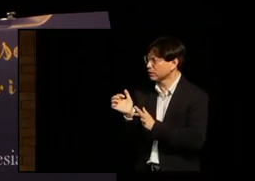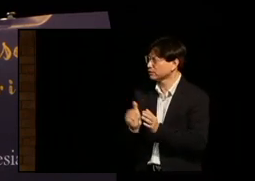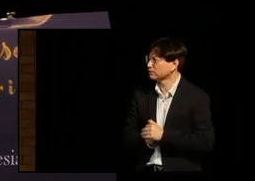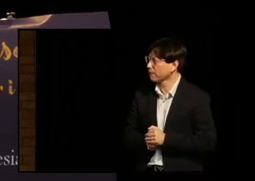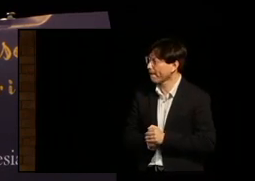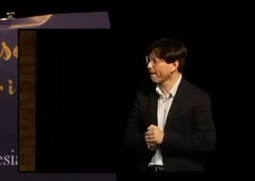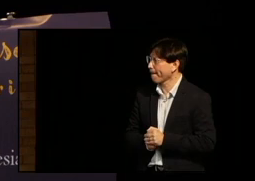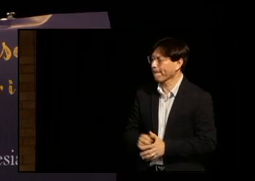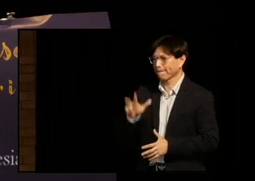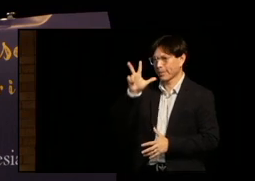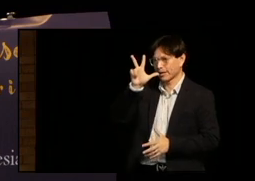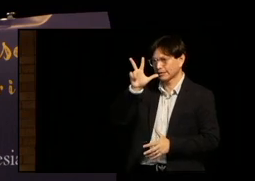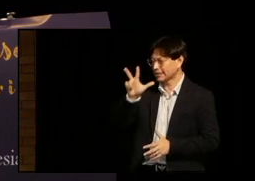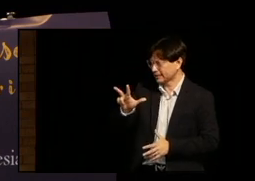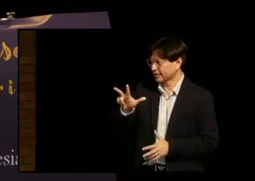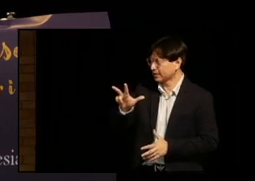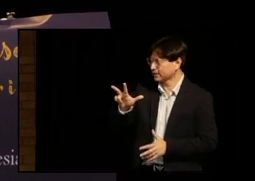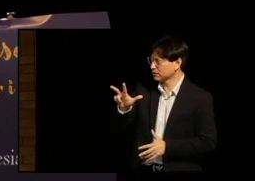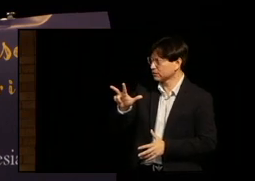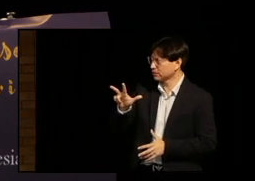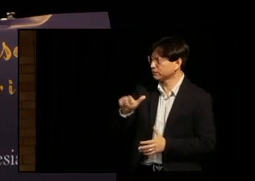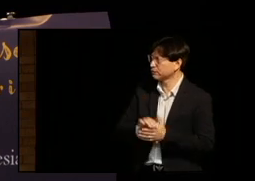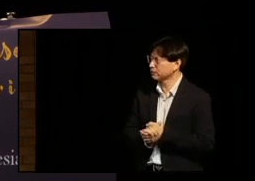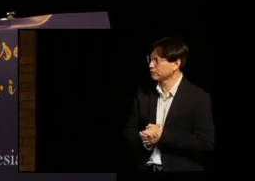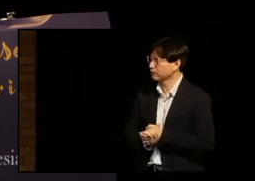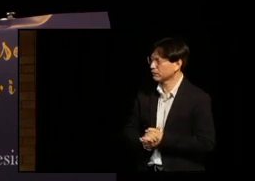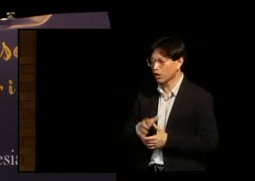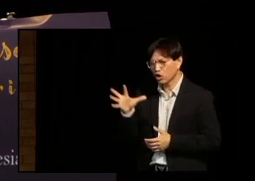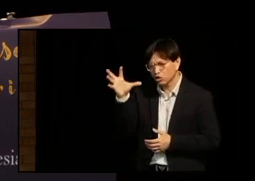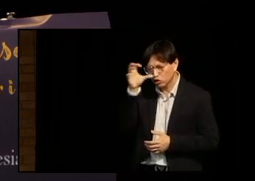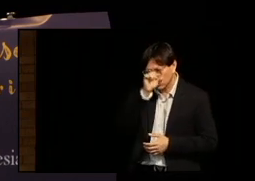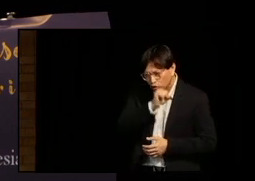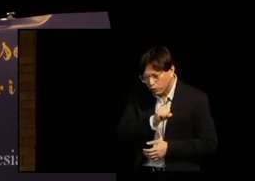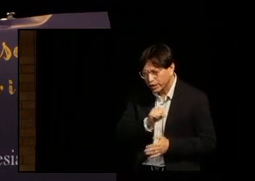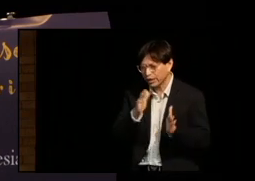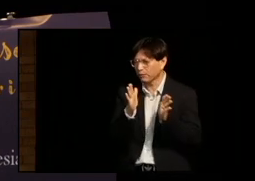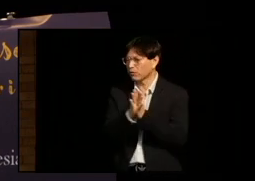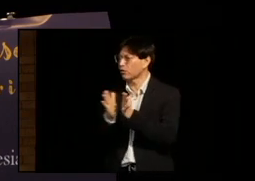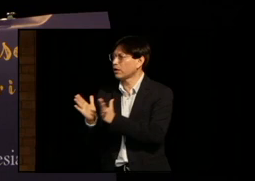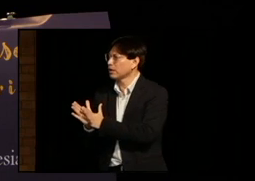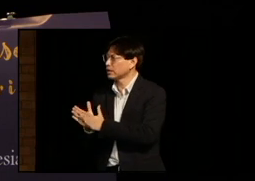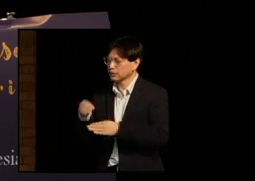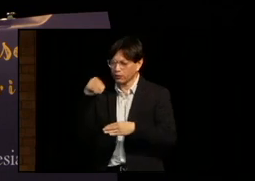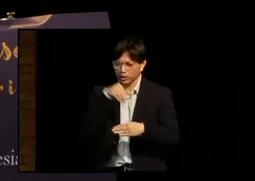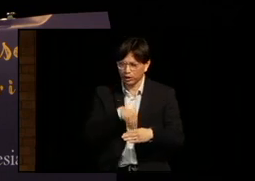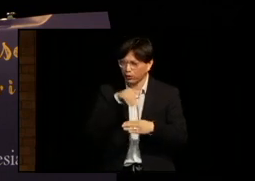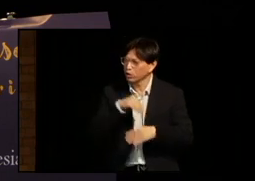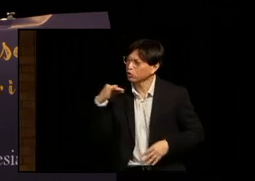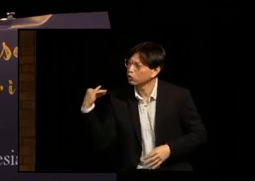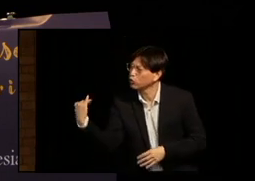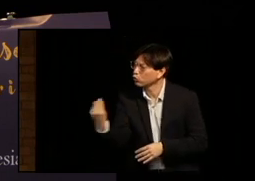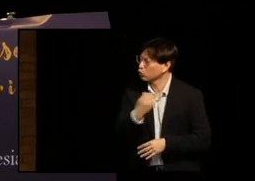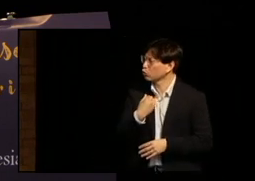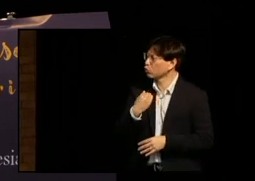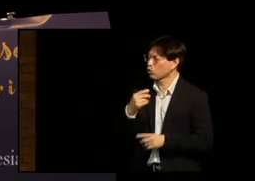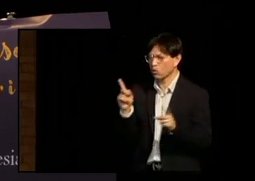e il terzo mi viene in mente gli atti Ecco la sfida credo che le comunità No oggi quando C mettevano tutto in cioè comune